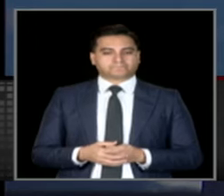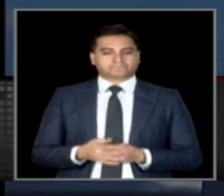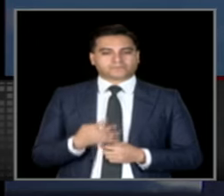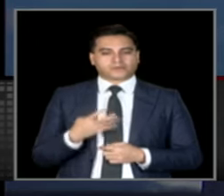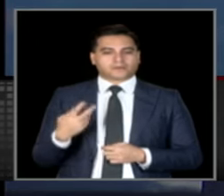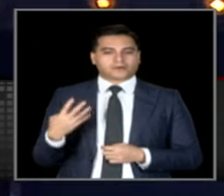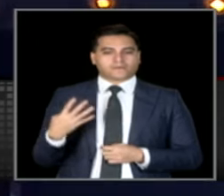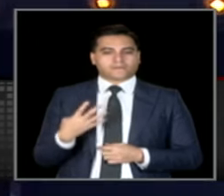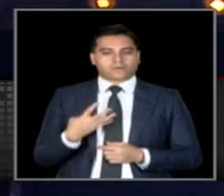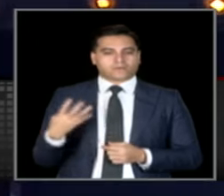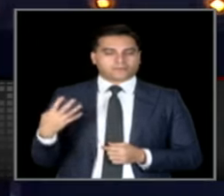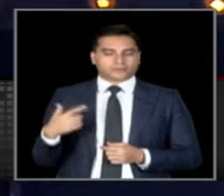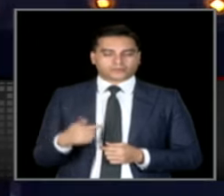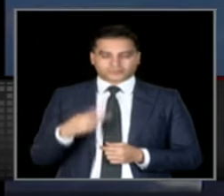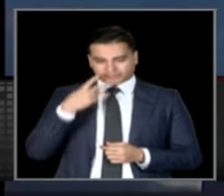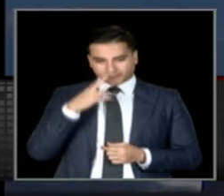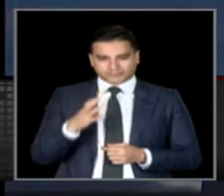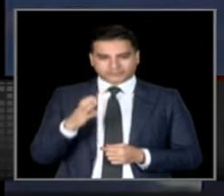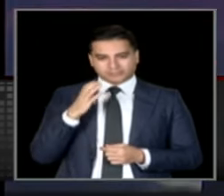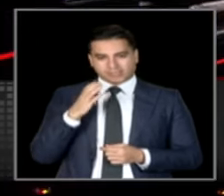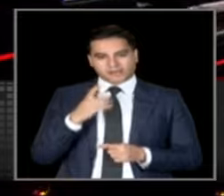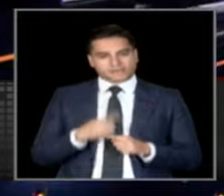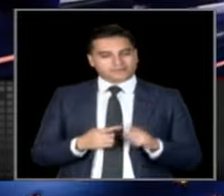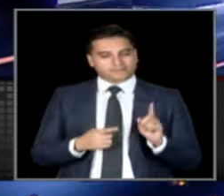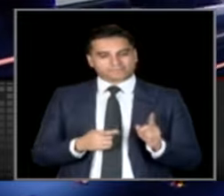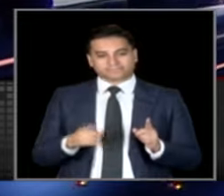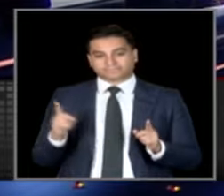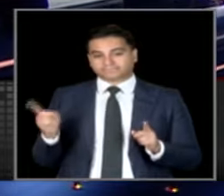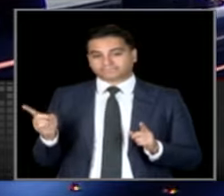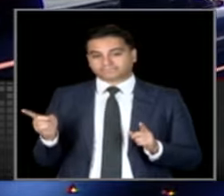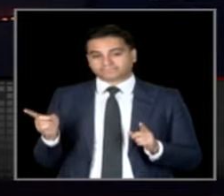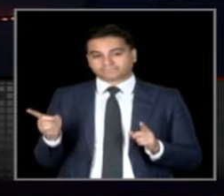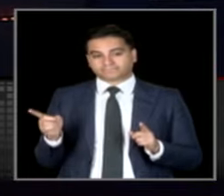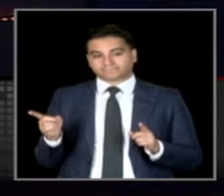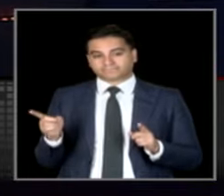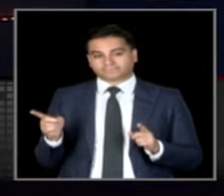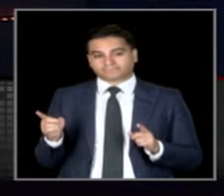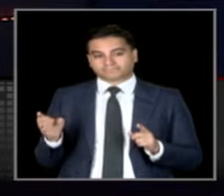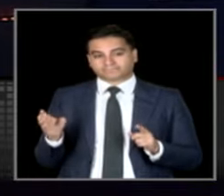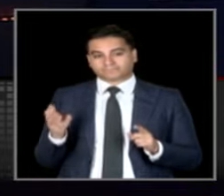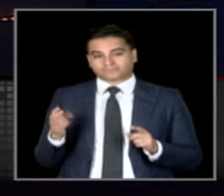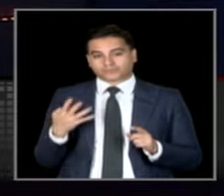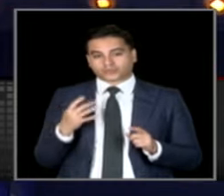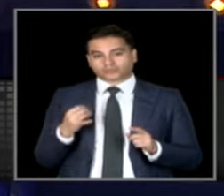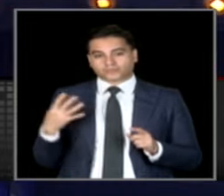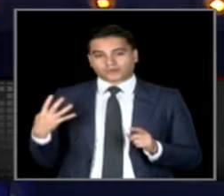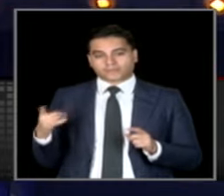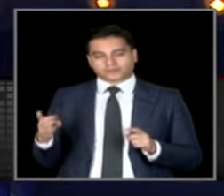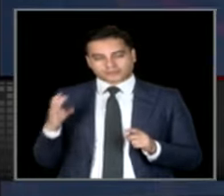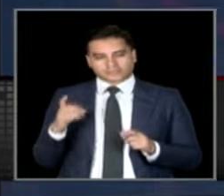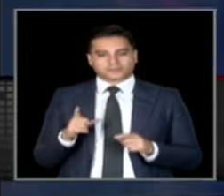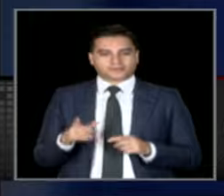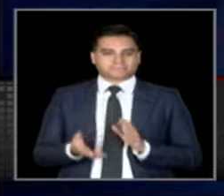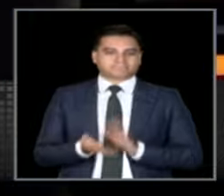464. إجابة خاطئة. عندي إجابة تانية، رب تكون صح. كام؟ 504. إجابة